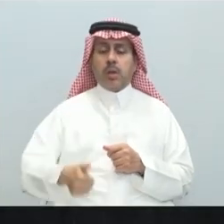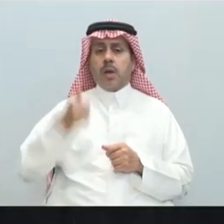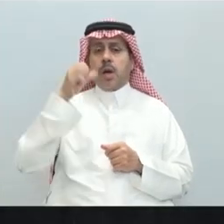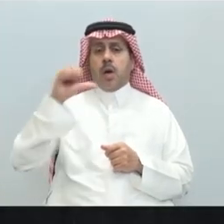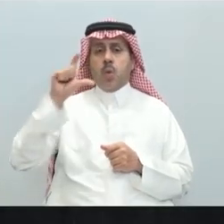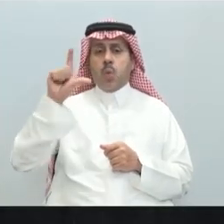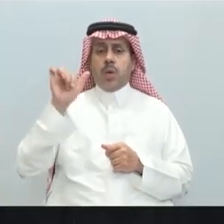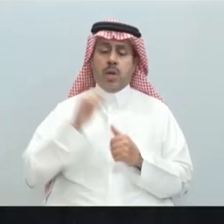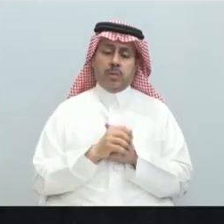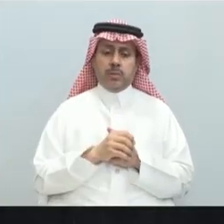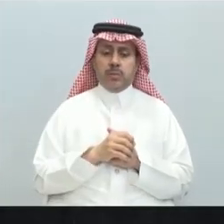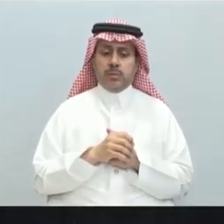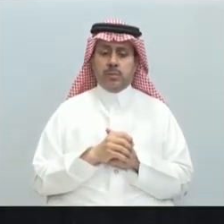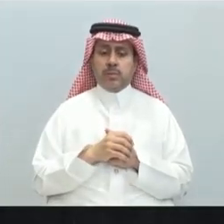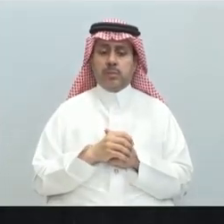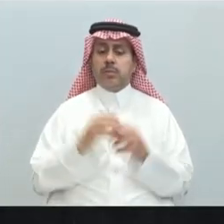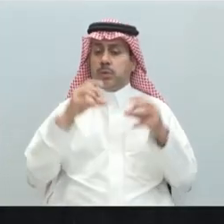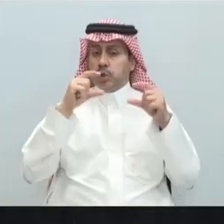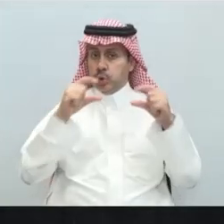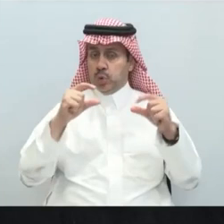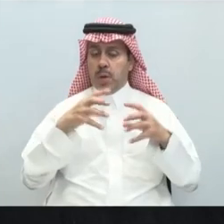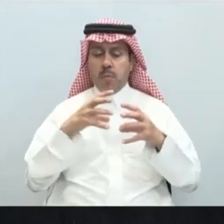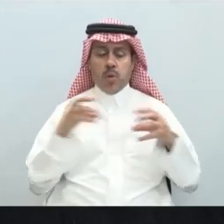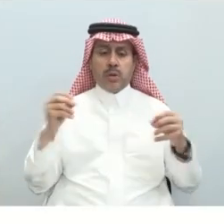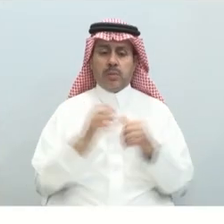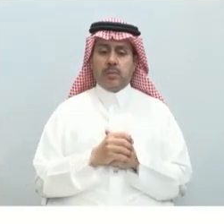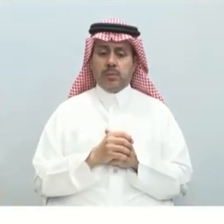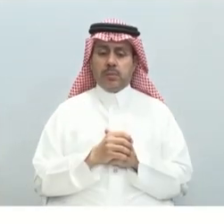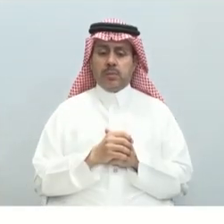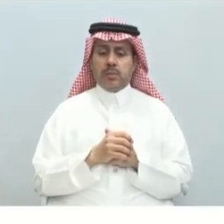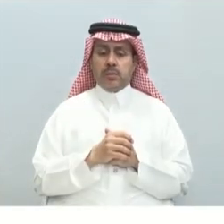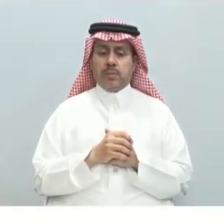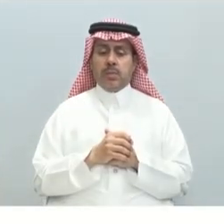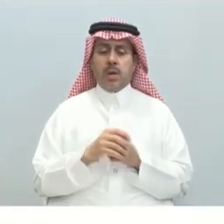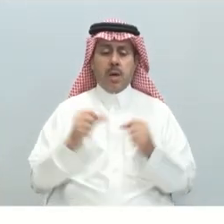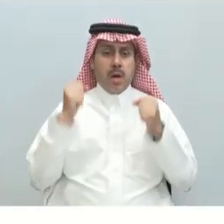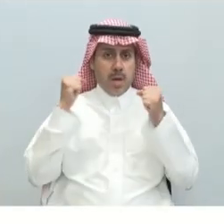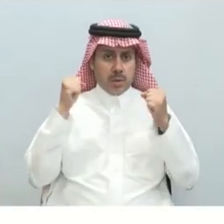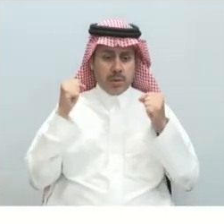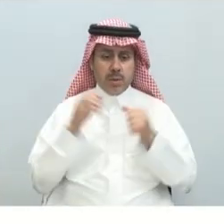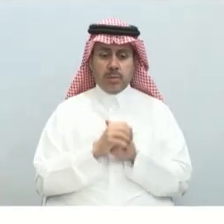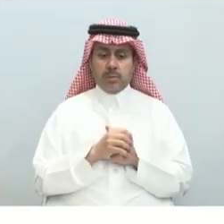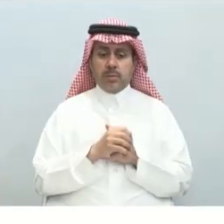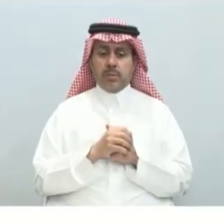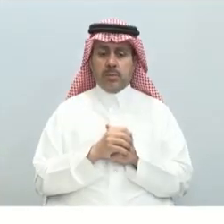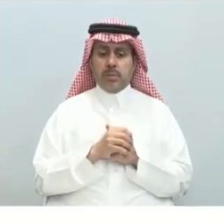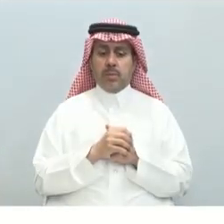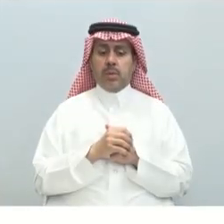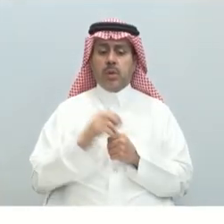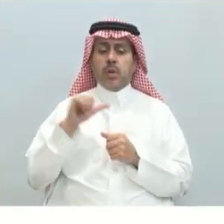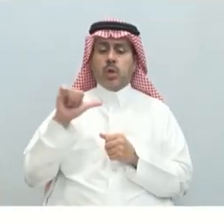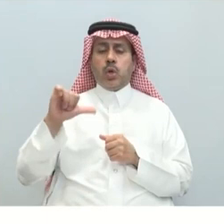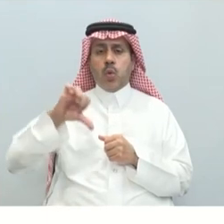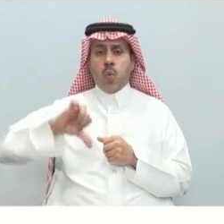ما المراد بهذه الجمله من هذه الايات المراد بها ايها الطلاب والطالبات اتخذوهم انصارا لهم